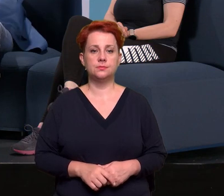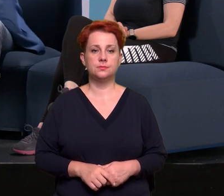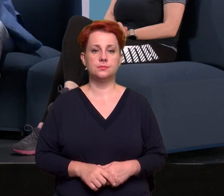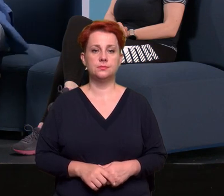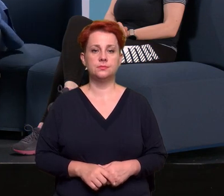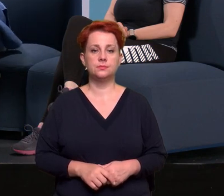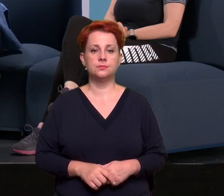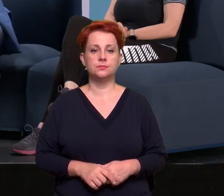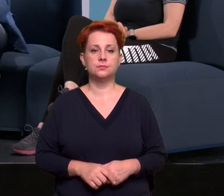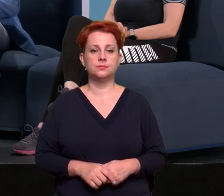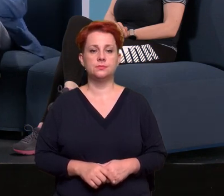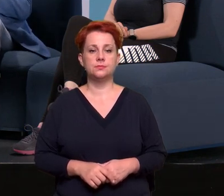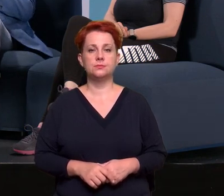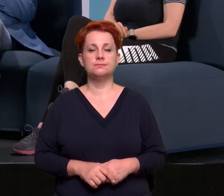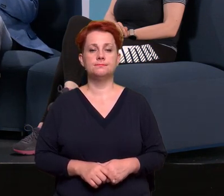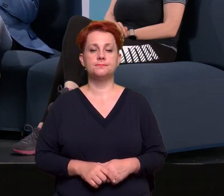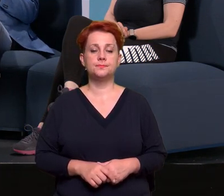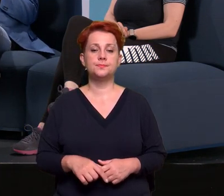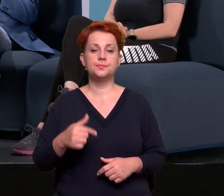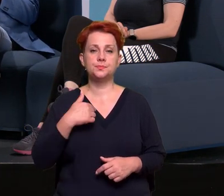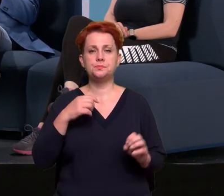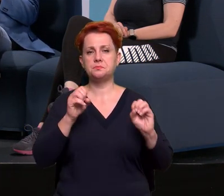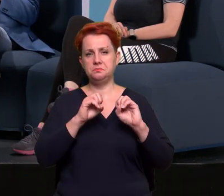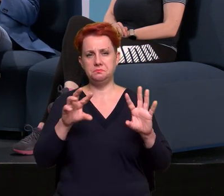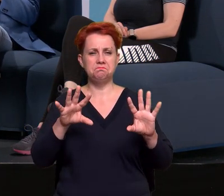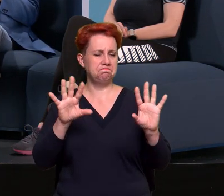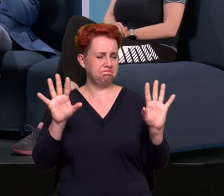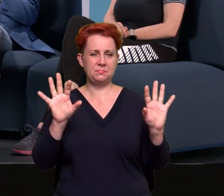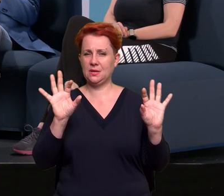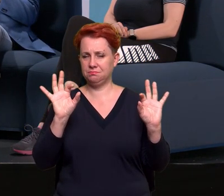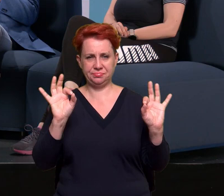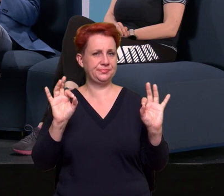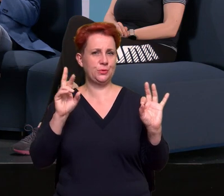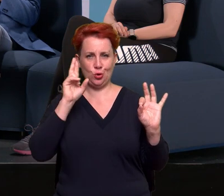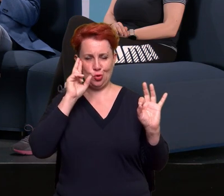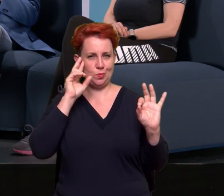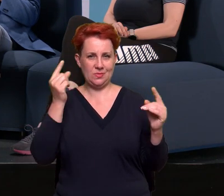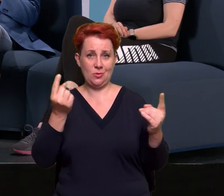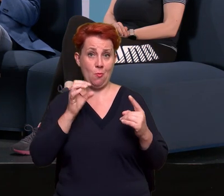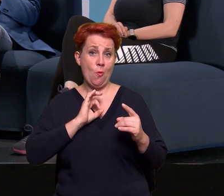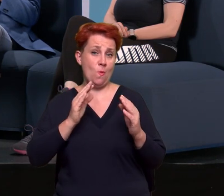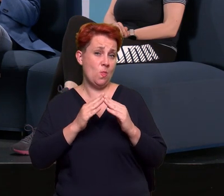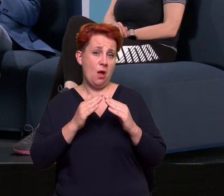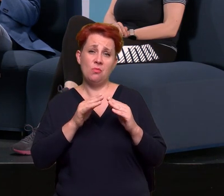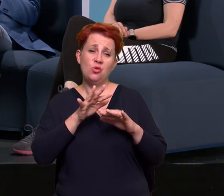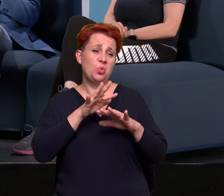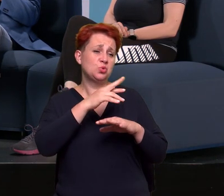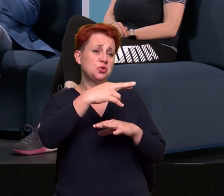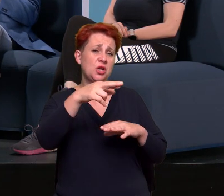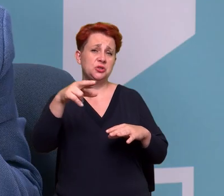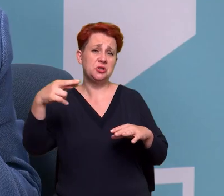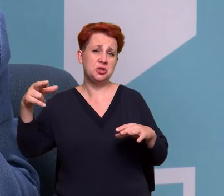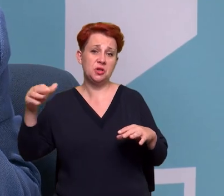tak? musi pan do mikrofonu. Ja oczywiście doskonale rozumiem tę sytuację, bo też u mnie w domu była cała masa przedmiotów, o